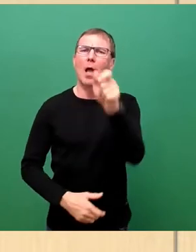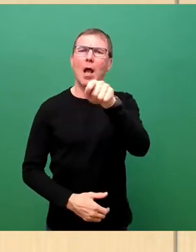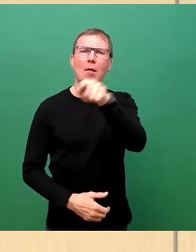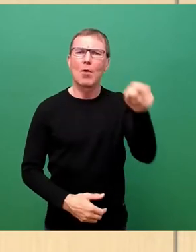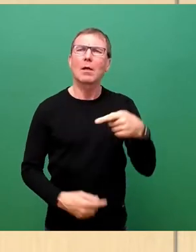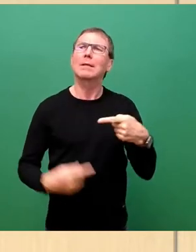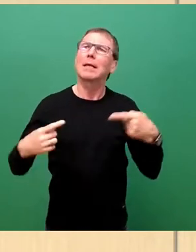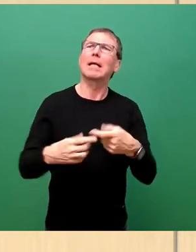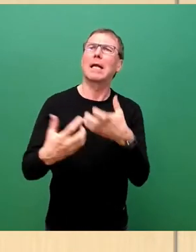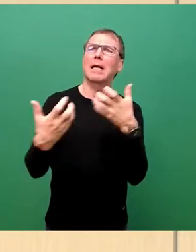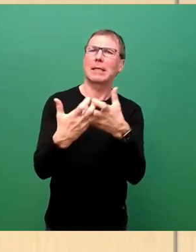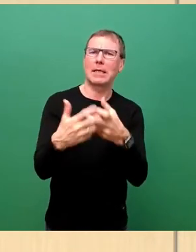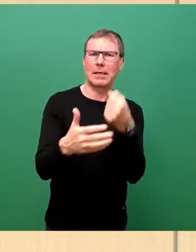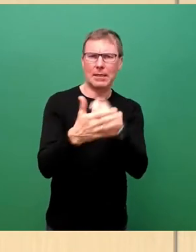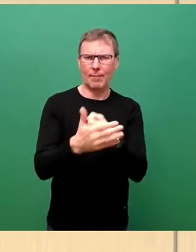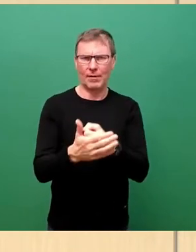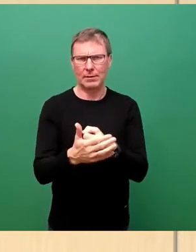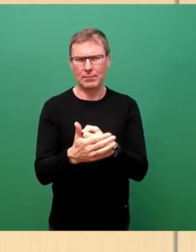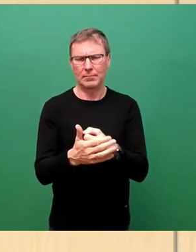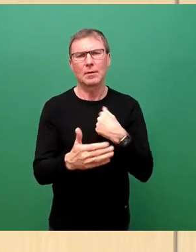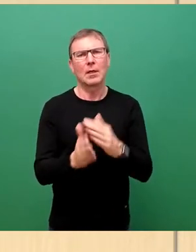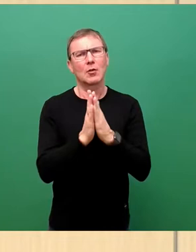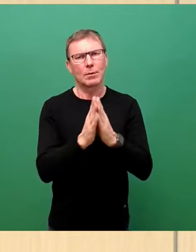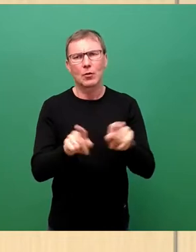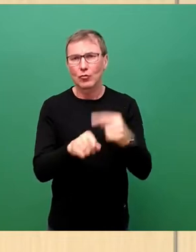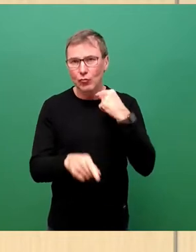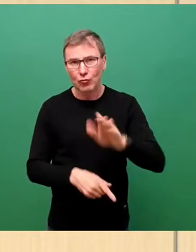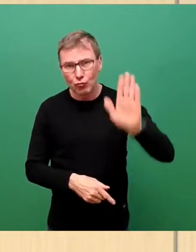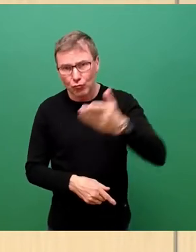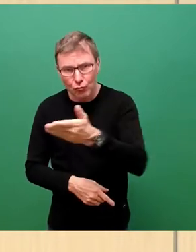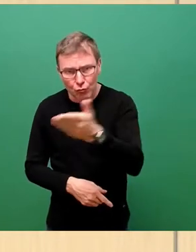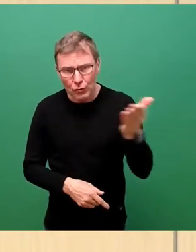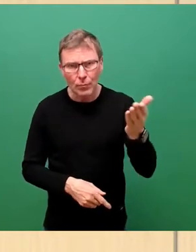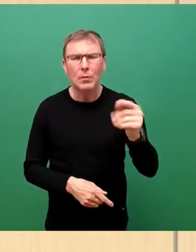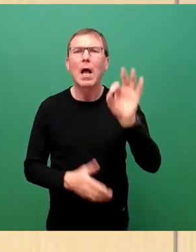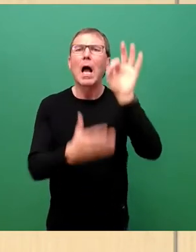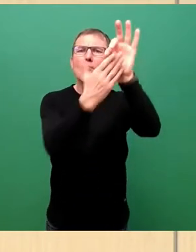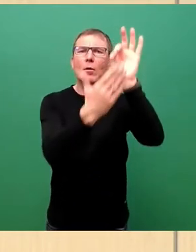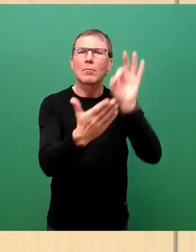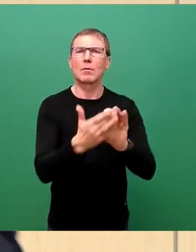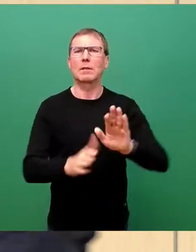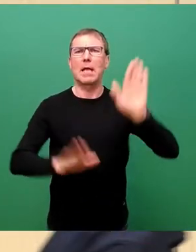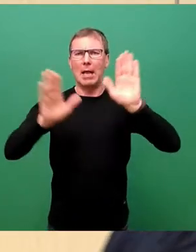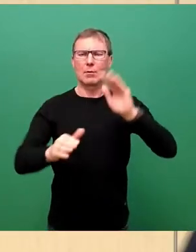engagieren. Ich bitte um Zustimmung und ich bitte um punktweise Abstimmung. Vielen Dank.